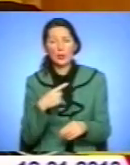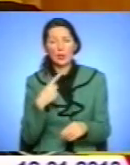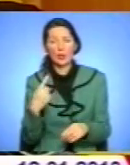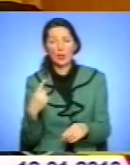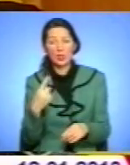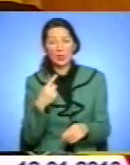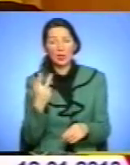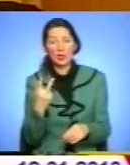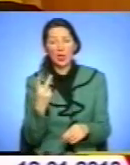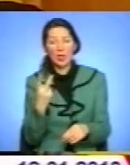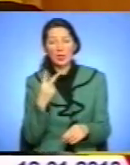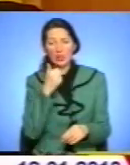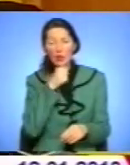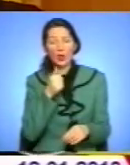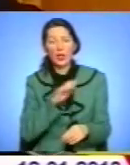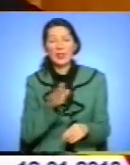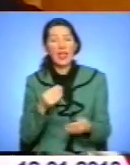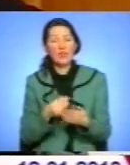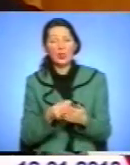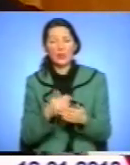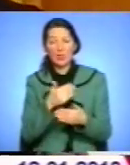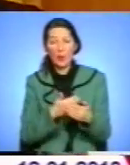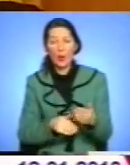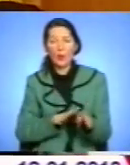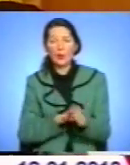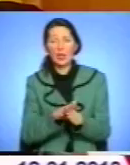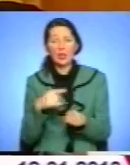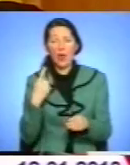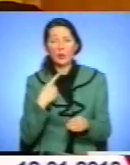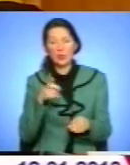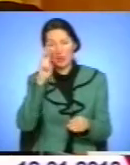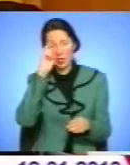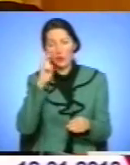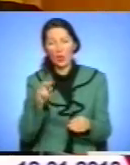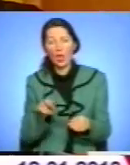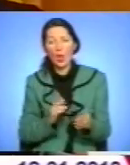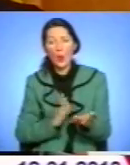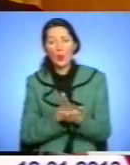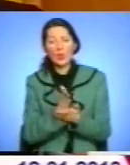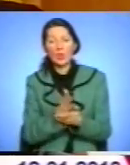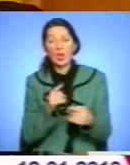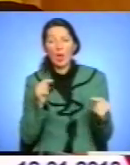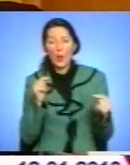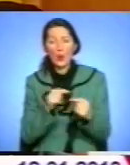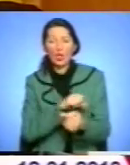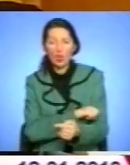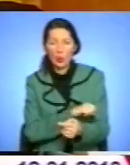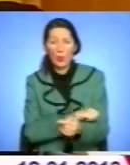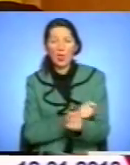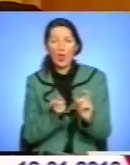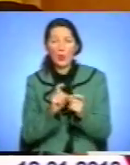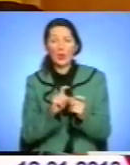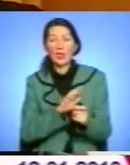роки. Не фінансувалася програма реалізації в області державної політики в сфері протидії поширенню наркоманії, боротьби з незаконним